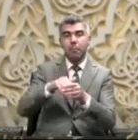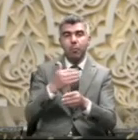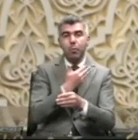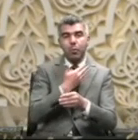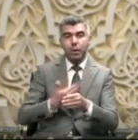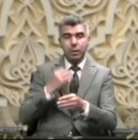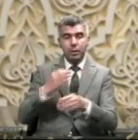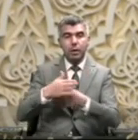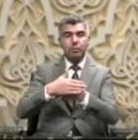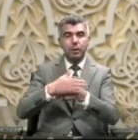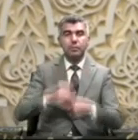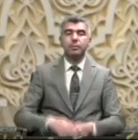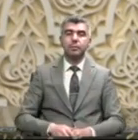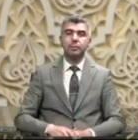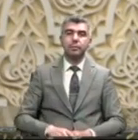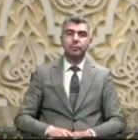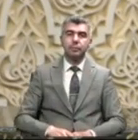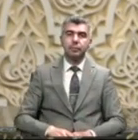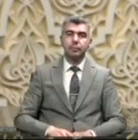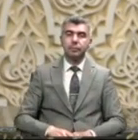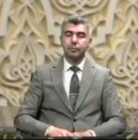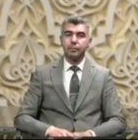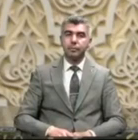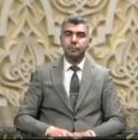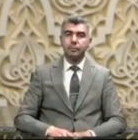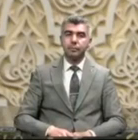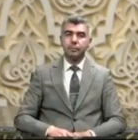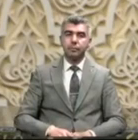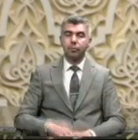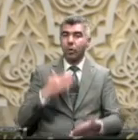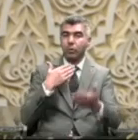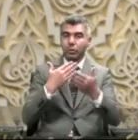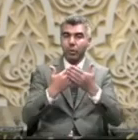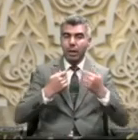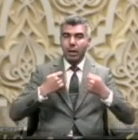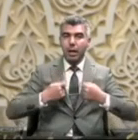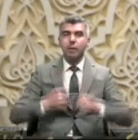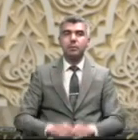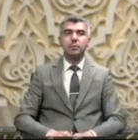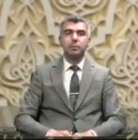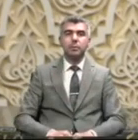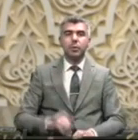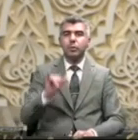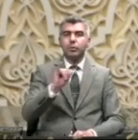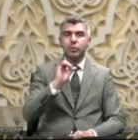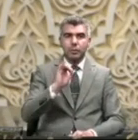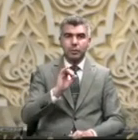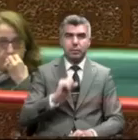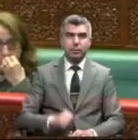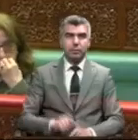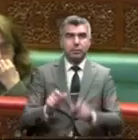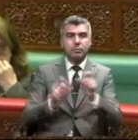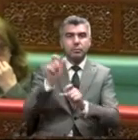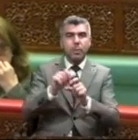من فريق التجمع الوطني الاحرار تفضل شكرا السيد الرئيس ما هي الساده